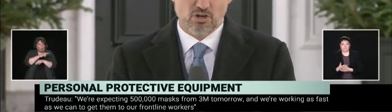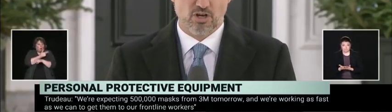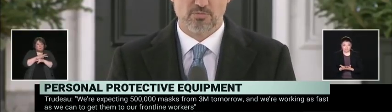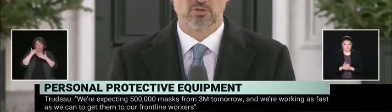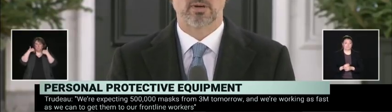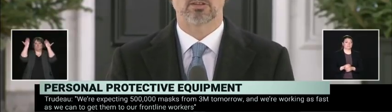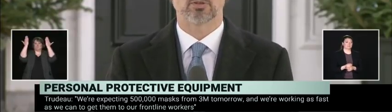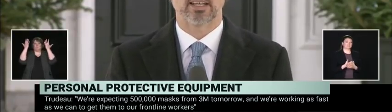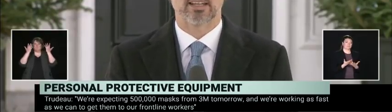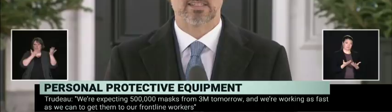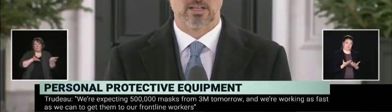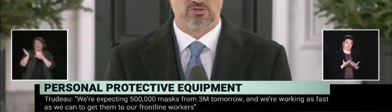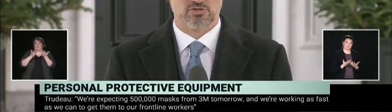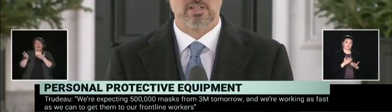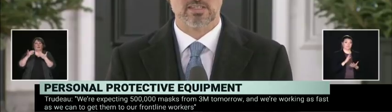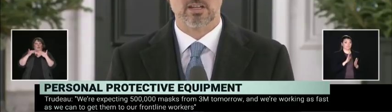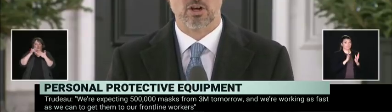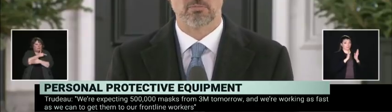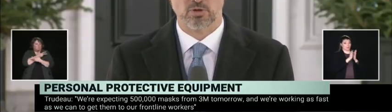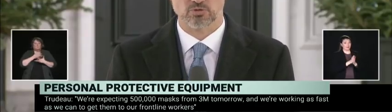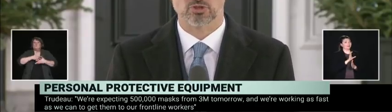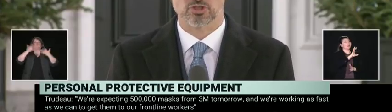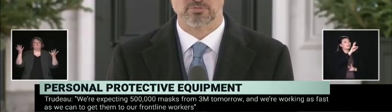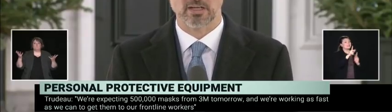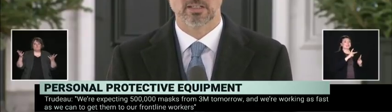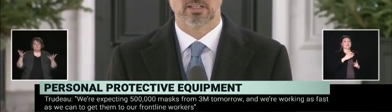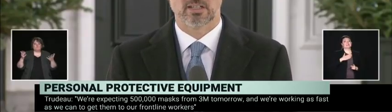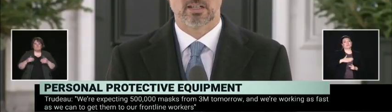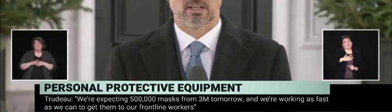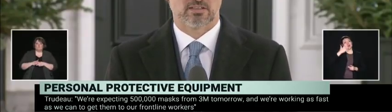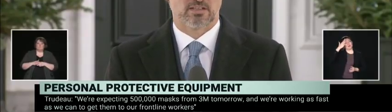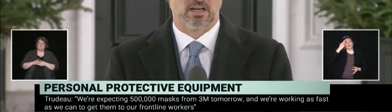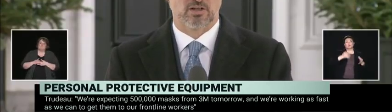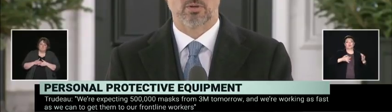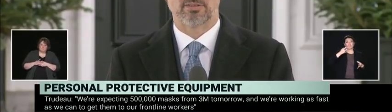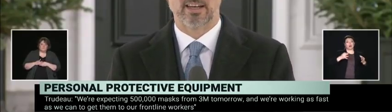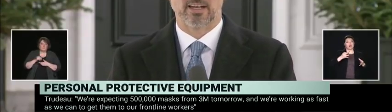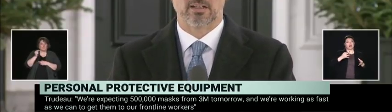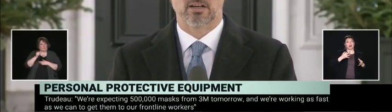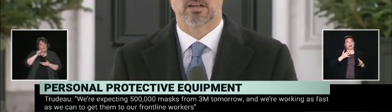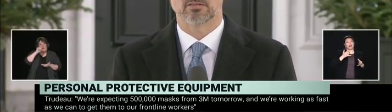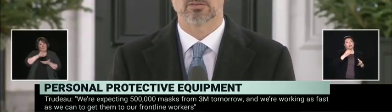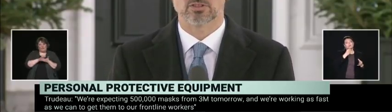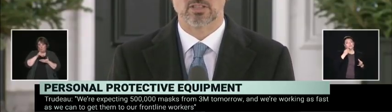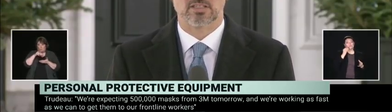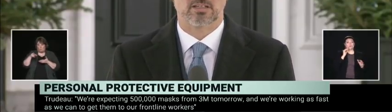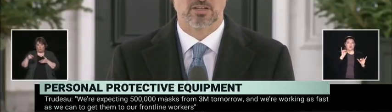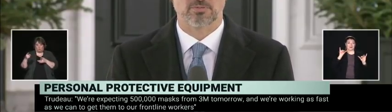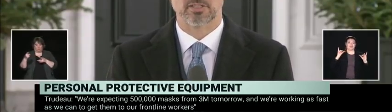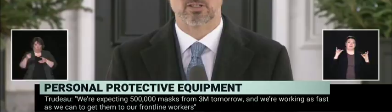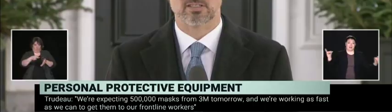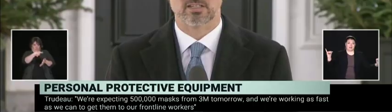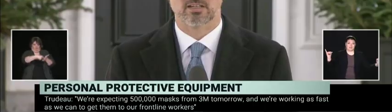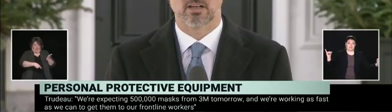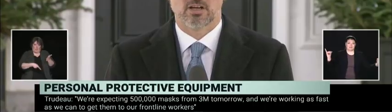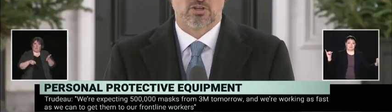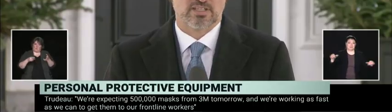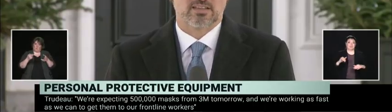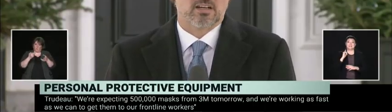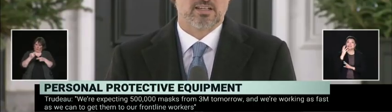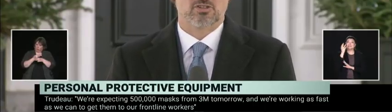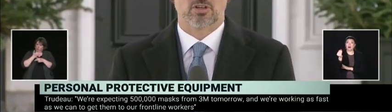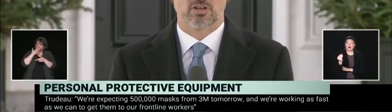que, comme on demande aux Canadiens d'utiliser leur bon jugement quand quoi faire, quand sortir, quand ne pas sortir,